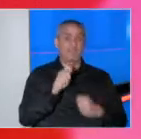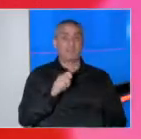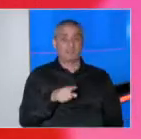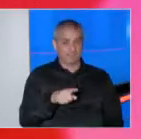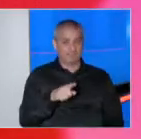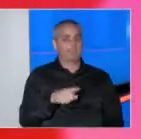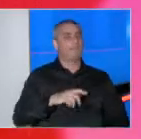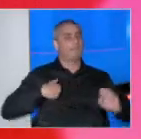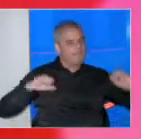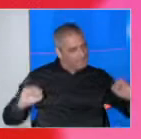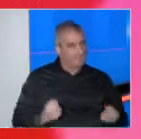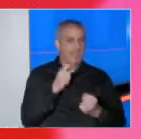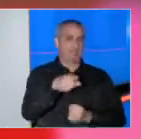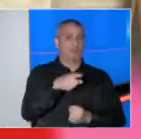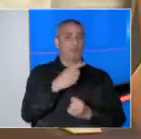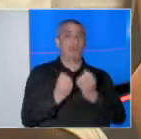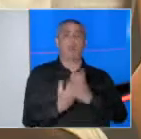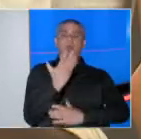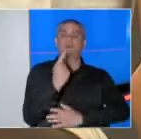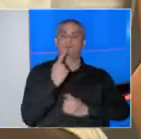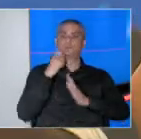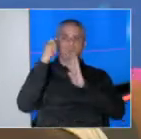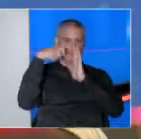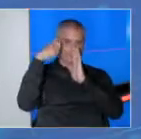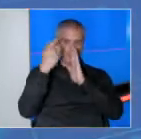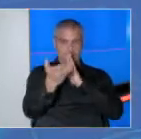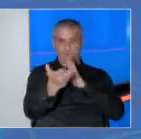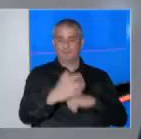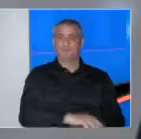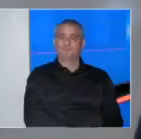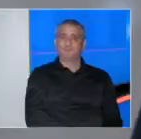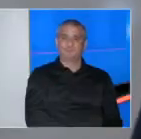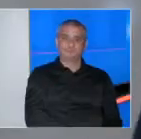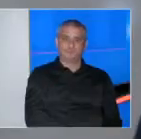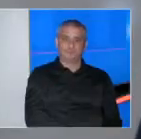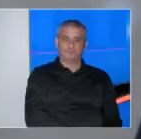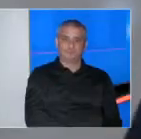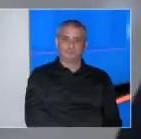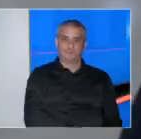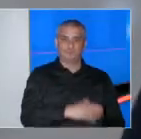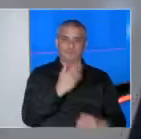הכנסת, הם התגייסו לכך ליצירת סרטון. הנה הוא.